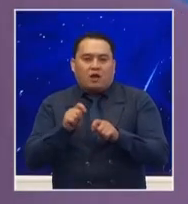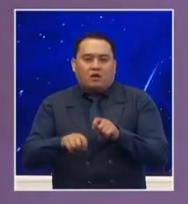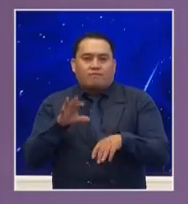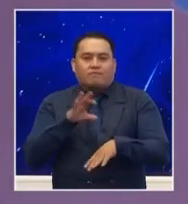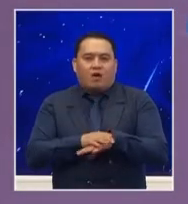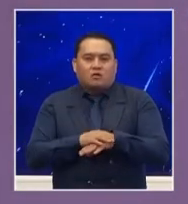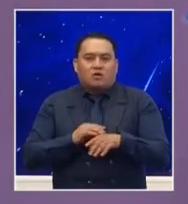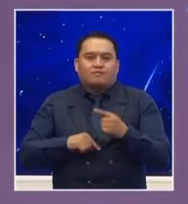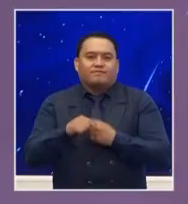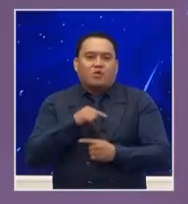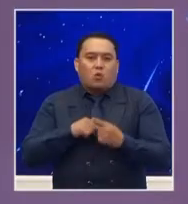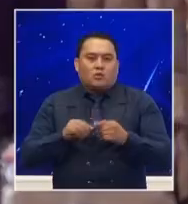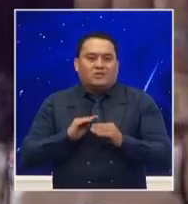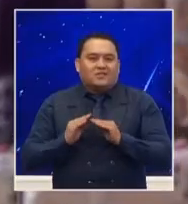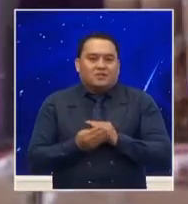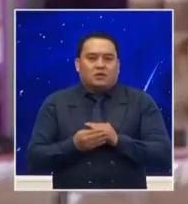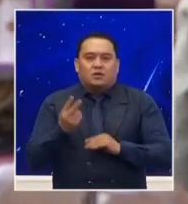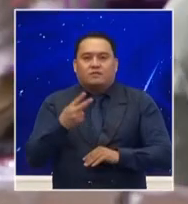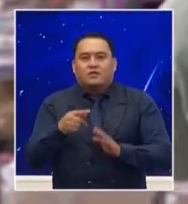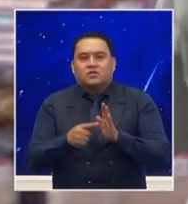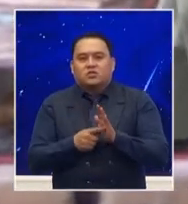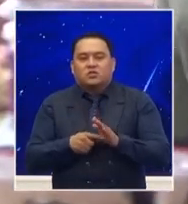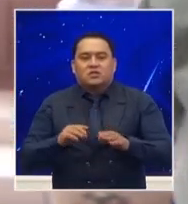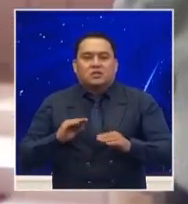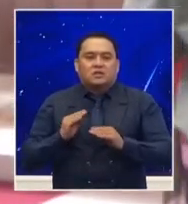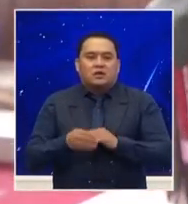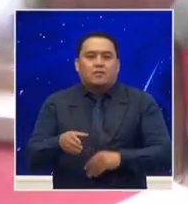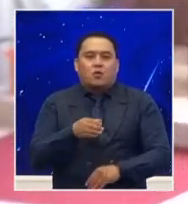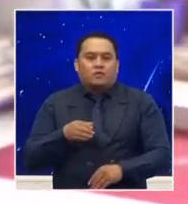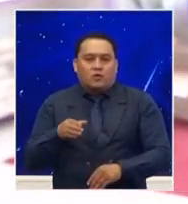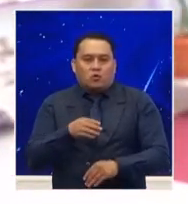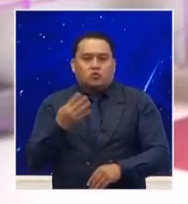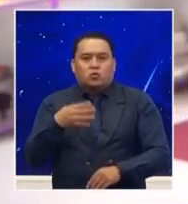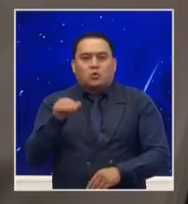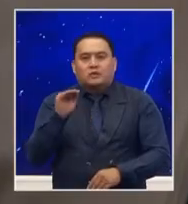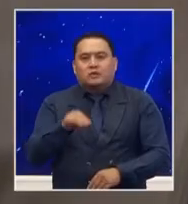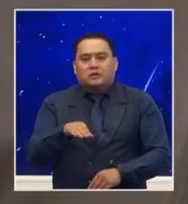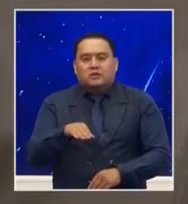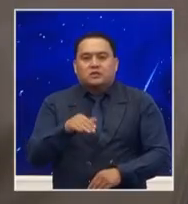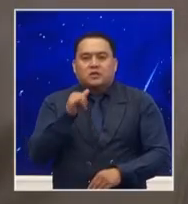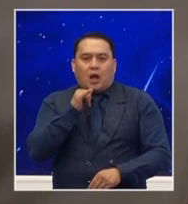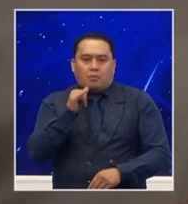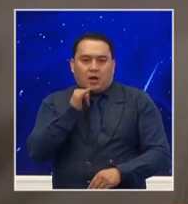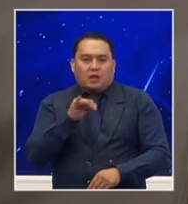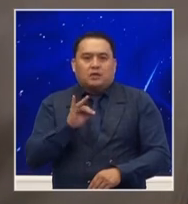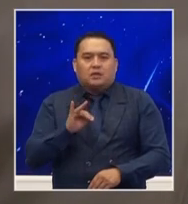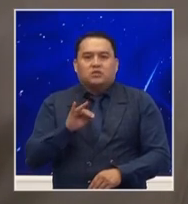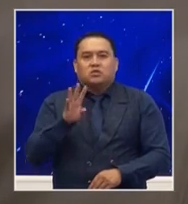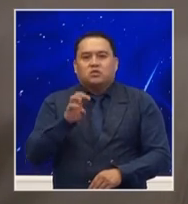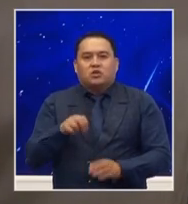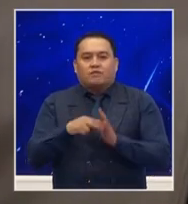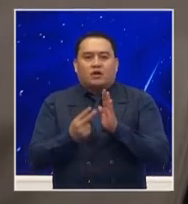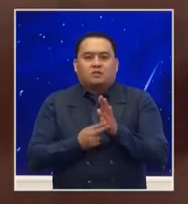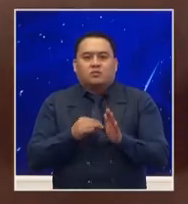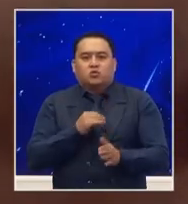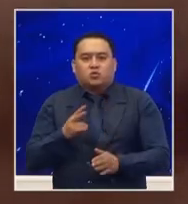выявили теневой оборот более 28 тысяч литров спиртосодержащей жидкости, свыше 40 тысяч штук табачных изделий и 418